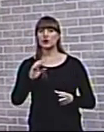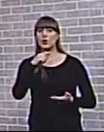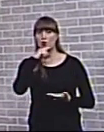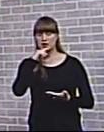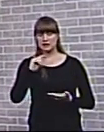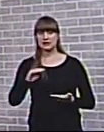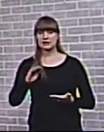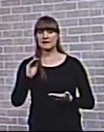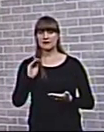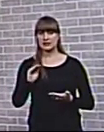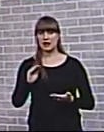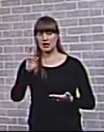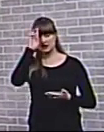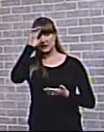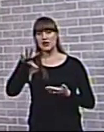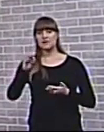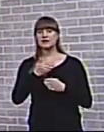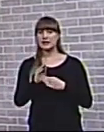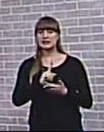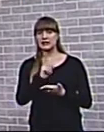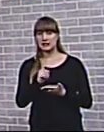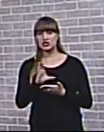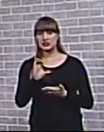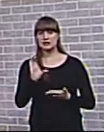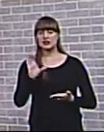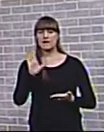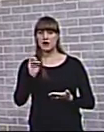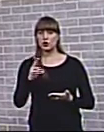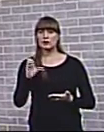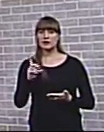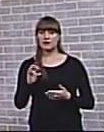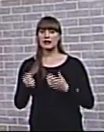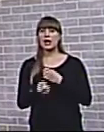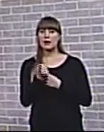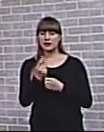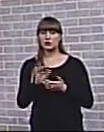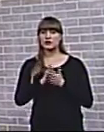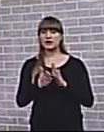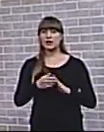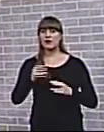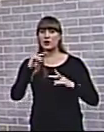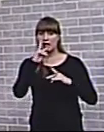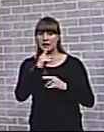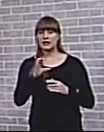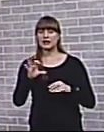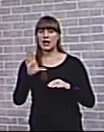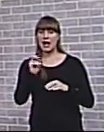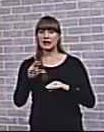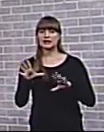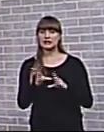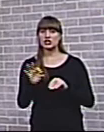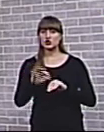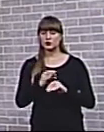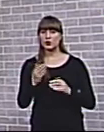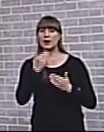России все кредиты должны быть с валютным эквивалентом. Обнаружив в договоре о грехе, Алексей с супругой обратились в банк с